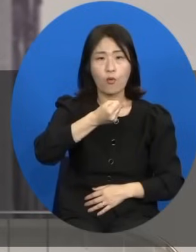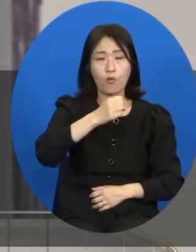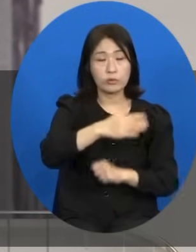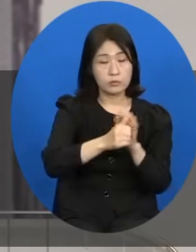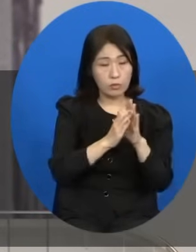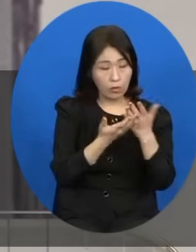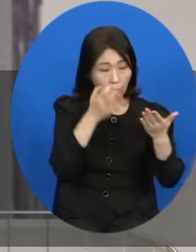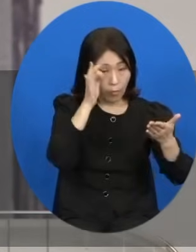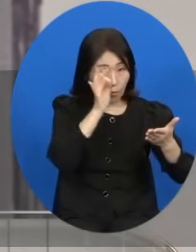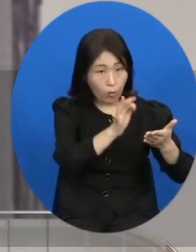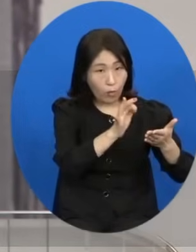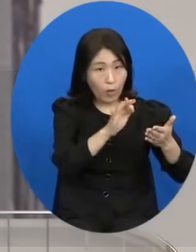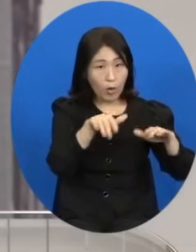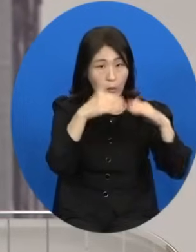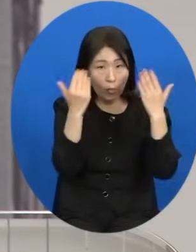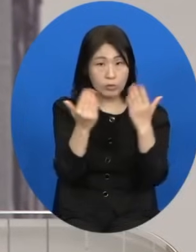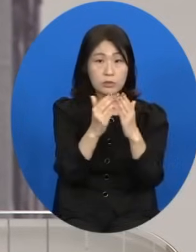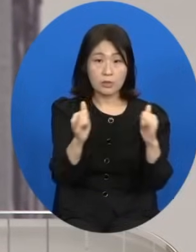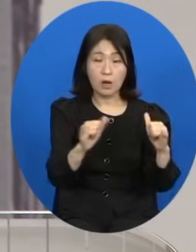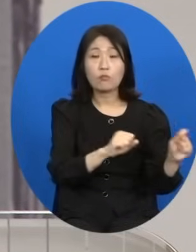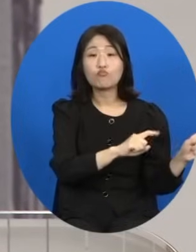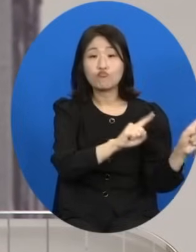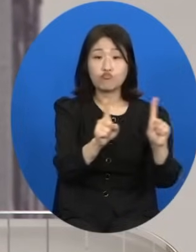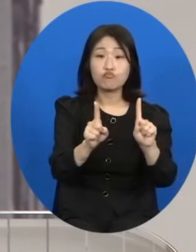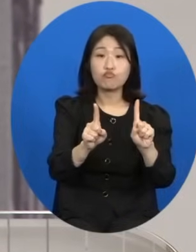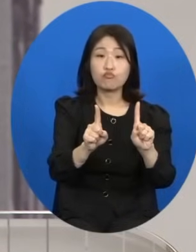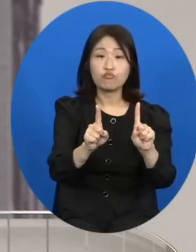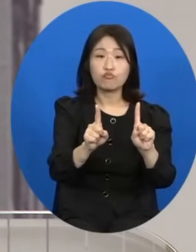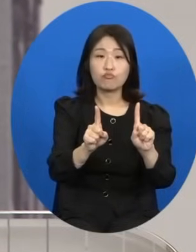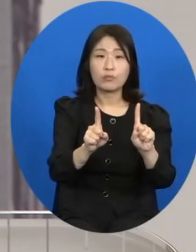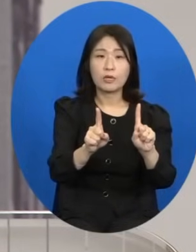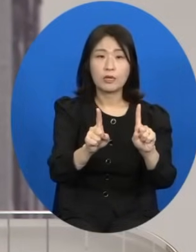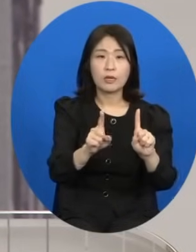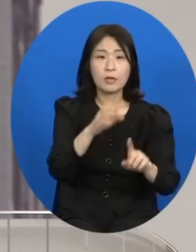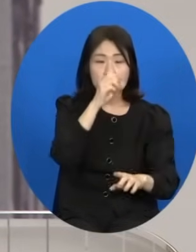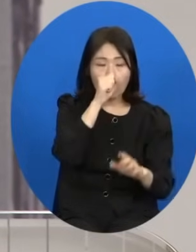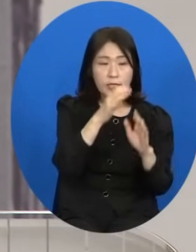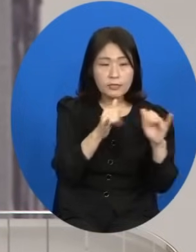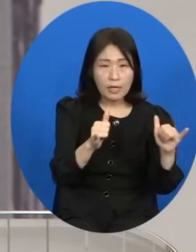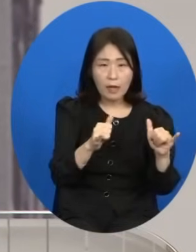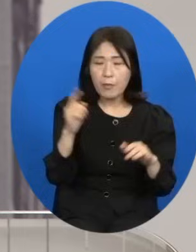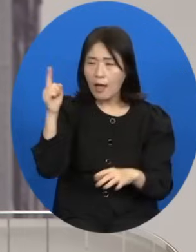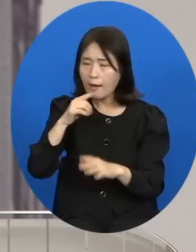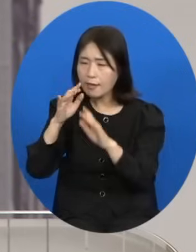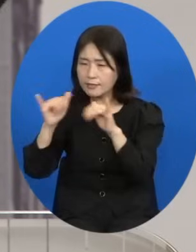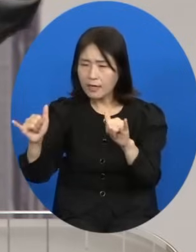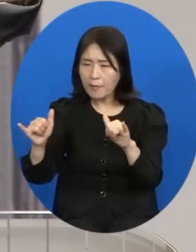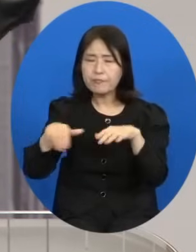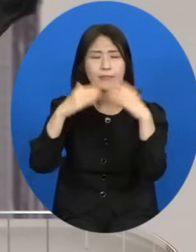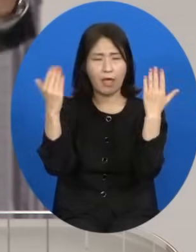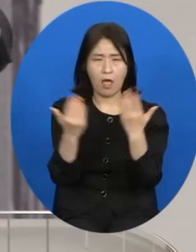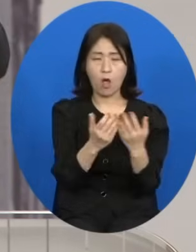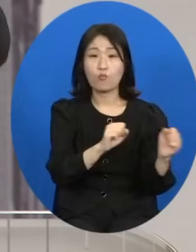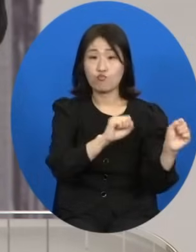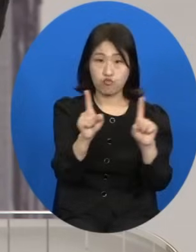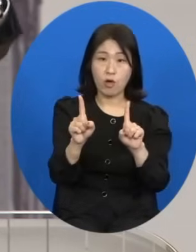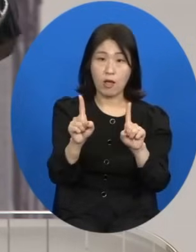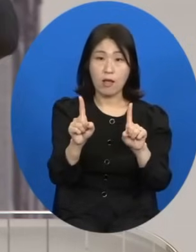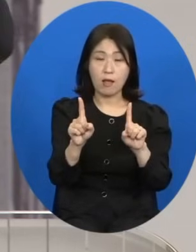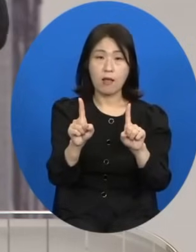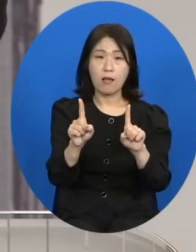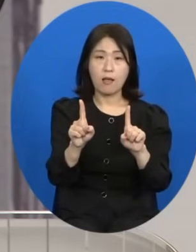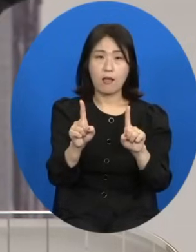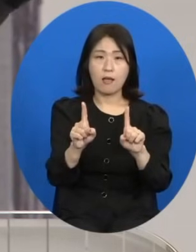보면 모든 사람이 부활을 합니다 선한 사람은 선한 사람의 부활로 악한 자는 악한 자의 부활로 악한 자의